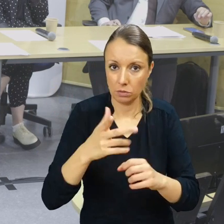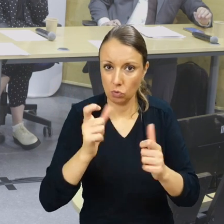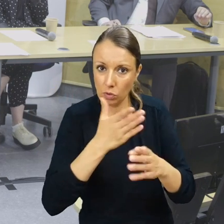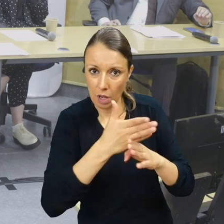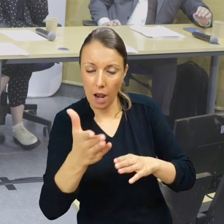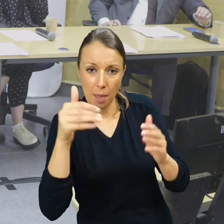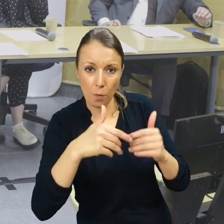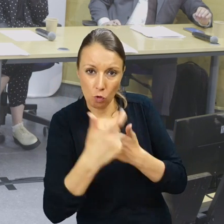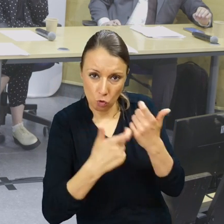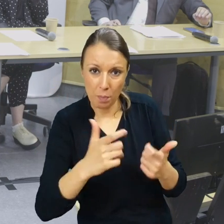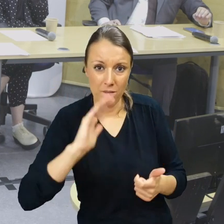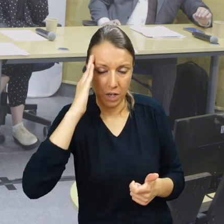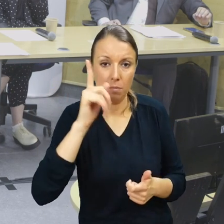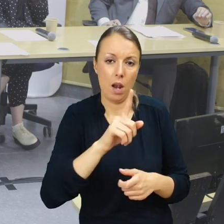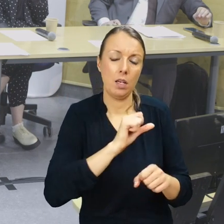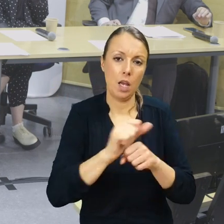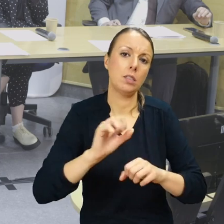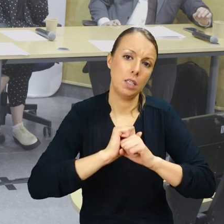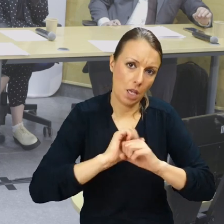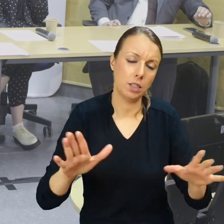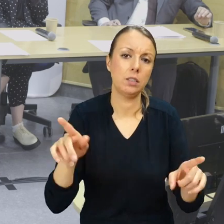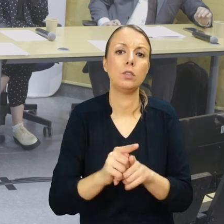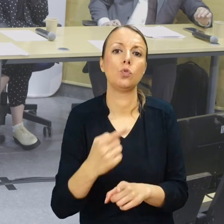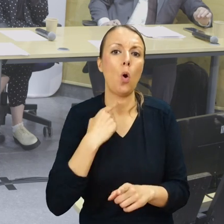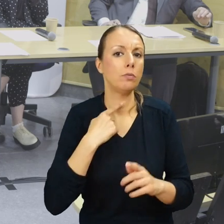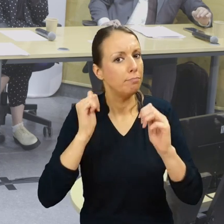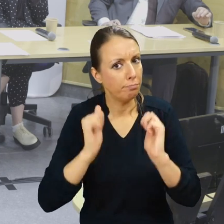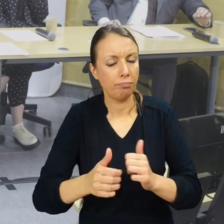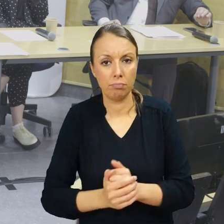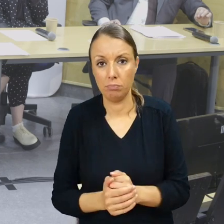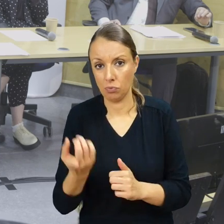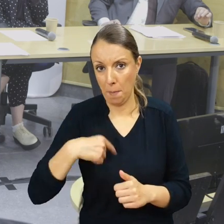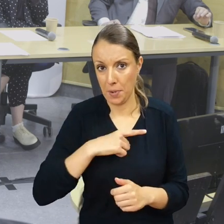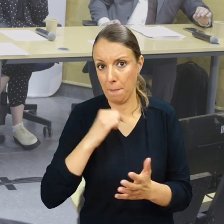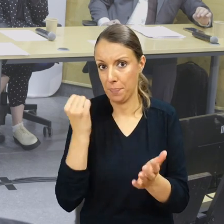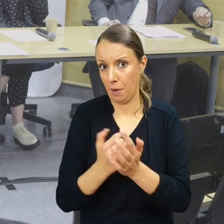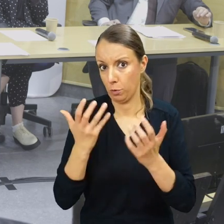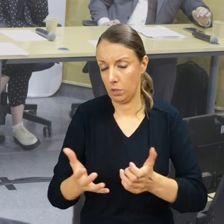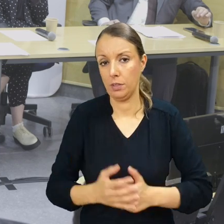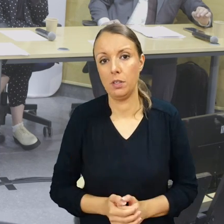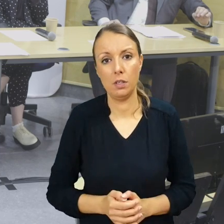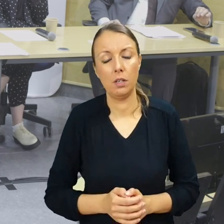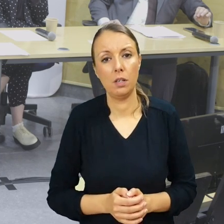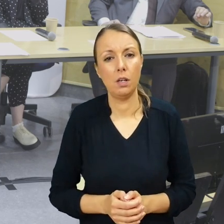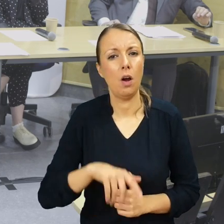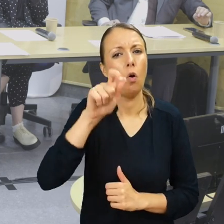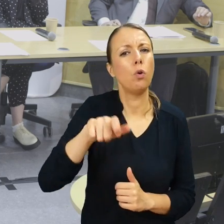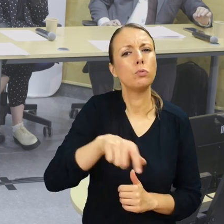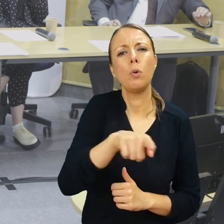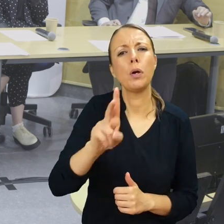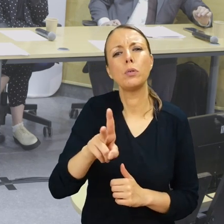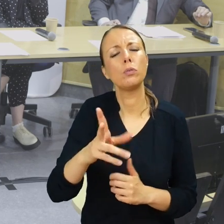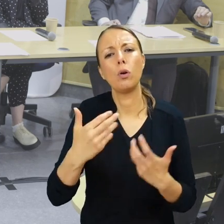jest jasny, stabilny głos społeczeństwa, że my chcemy takiego prawa. Jeżeli są ludzie, którzy nie chcą go dać, no to chyba nie są